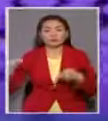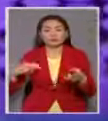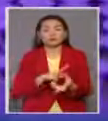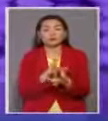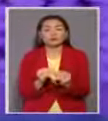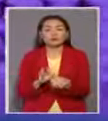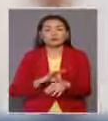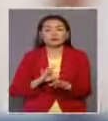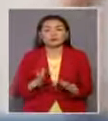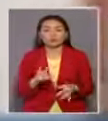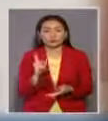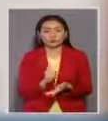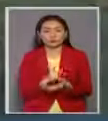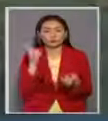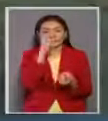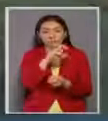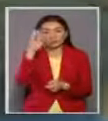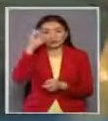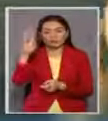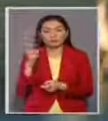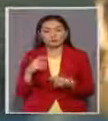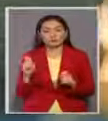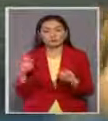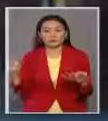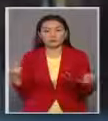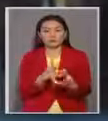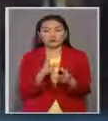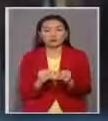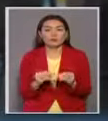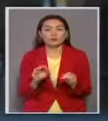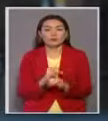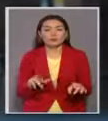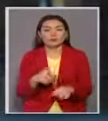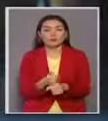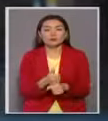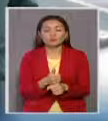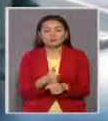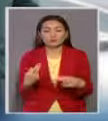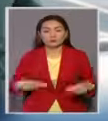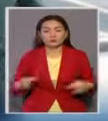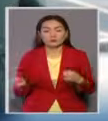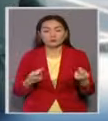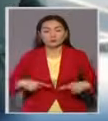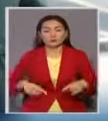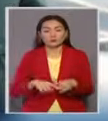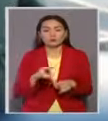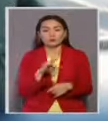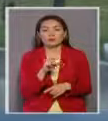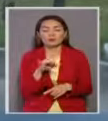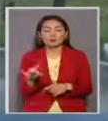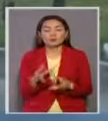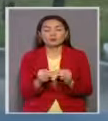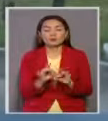наличии симптомов люди должны сообщать в государственные органы. Об этом сообщает Главное таможенное управление КНР.